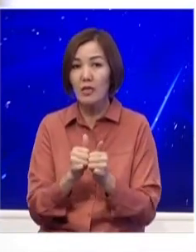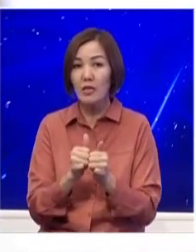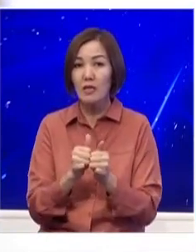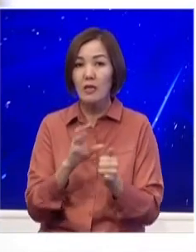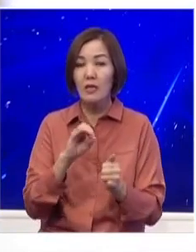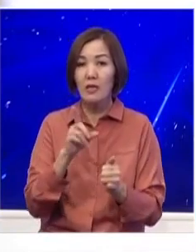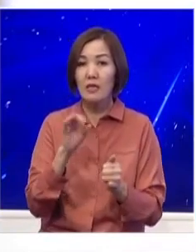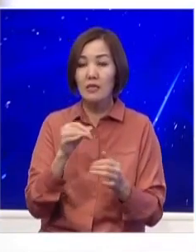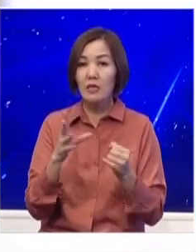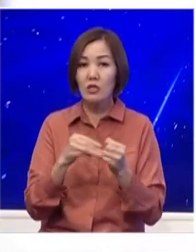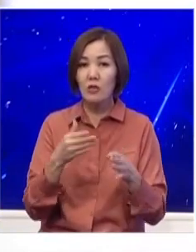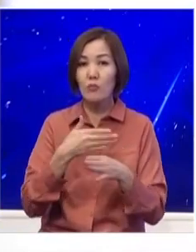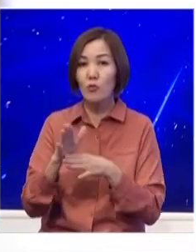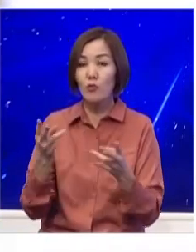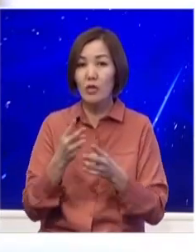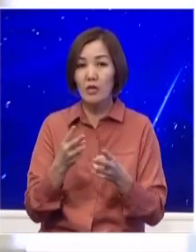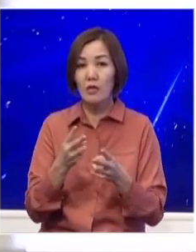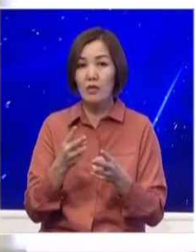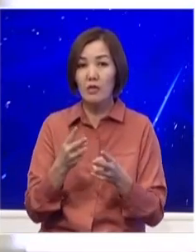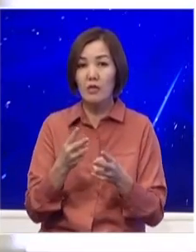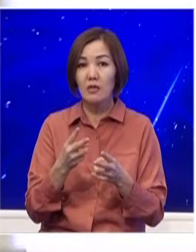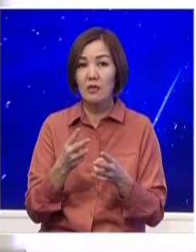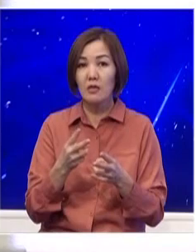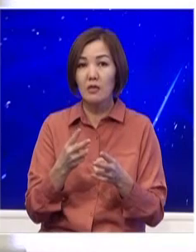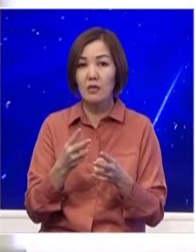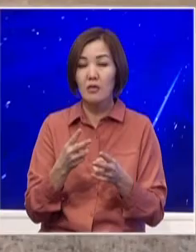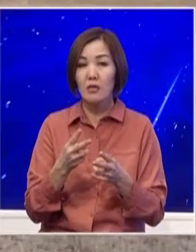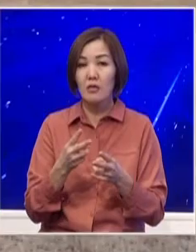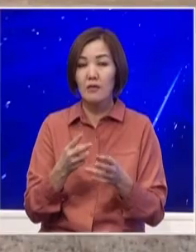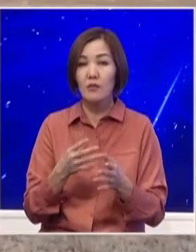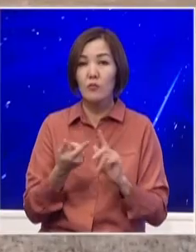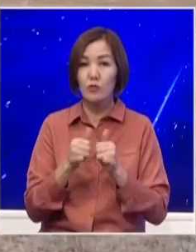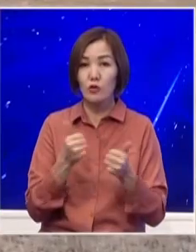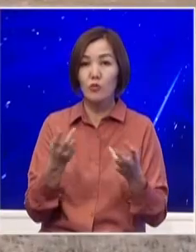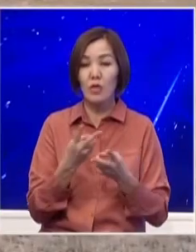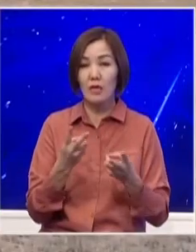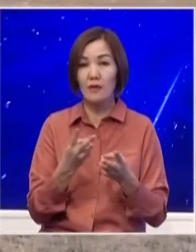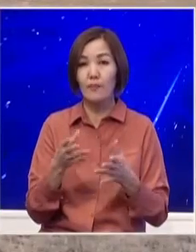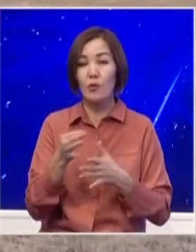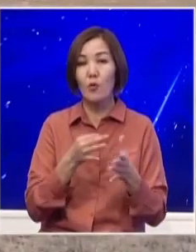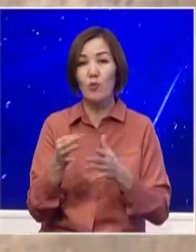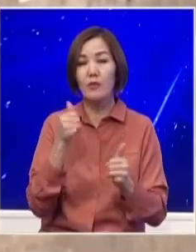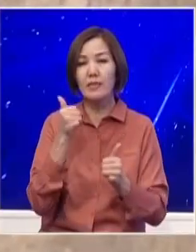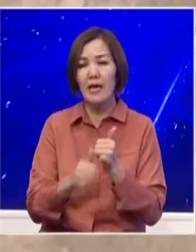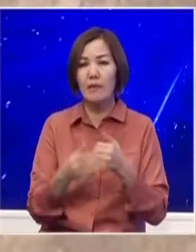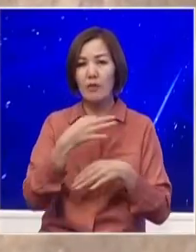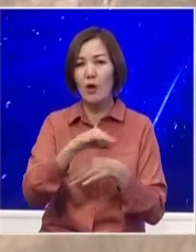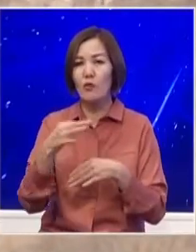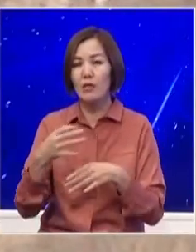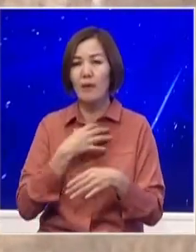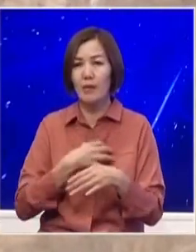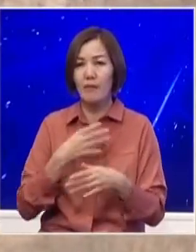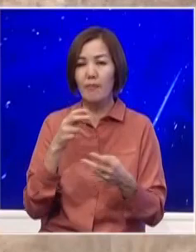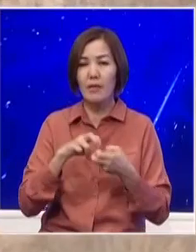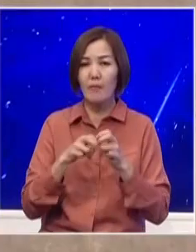жерлердің ішінен mal jayatını kılıp bölümüz, ne isteyemiz? Selevoy nazına çeyini özgürtemiz. Бұл мәселе облыстың әрбір ауданда өзекті. Өткен